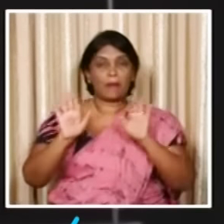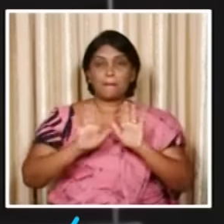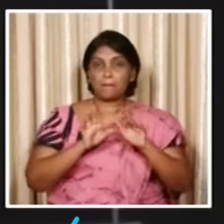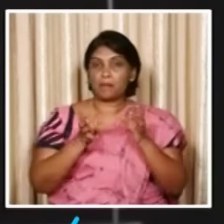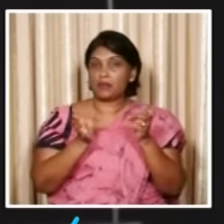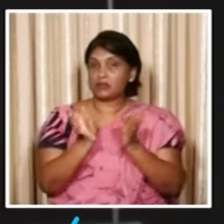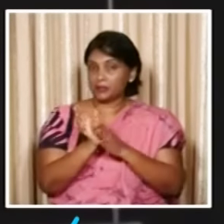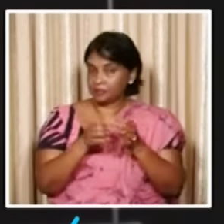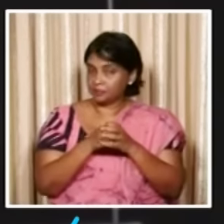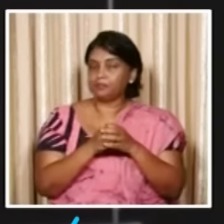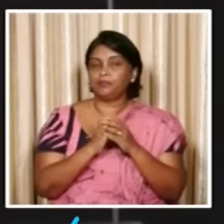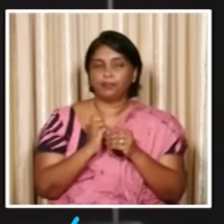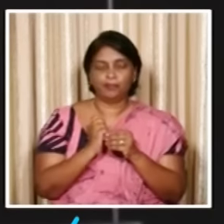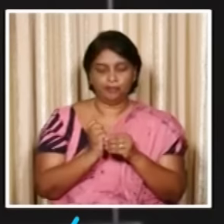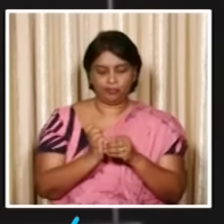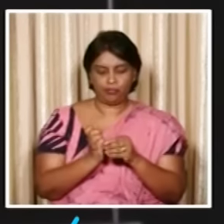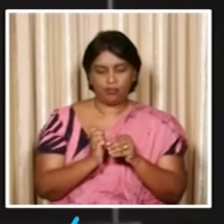2023-3-27 தொடரப்பட்ட